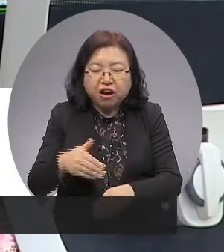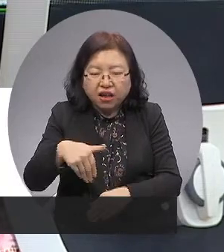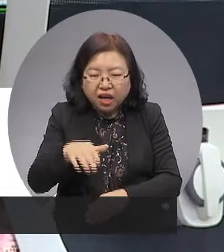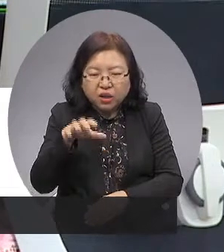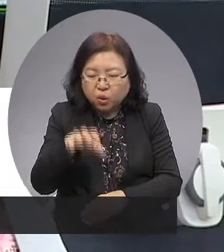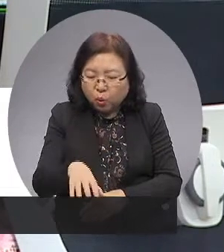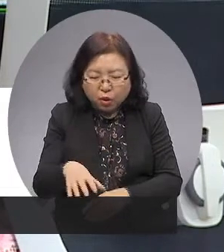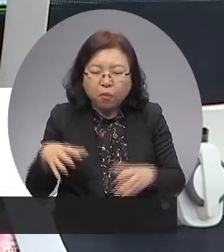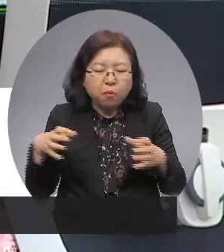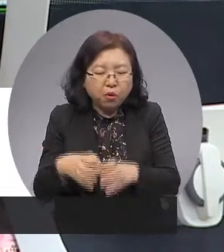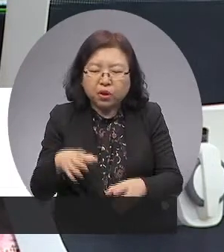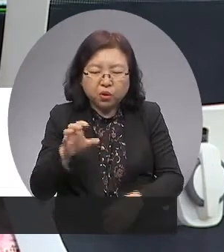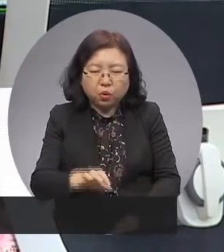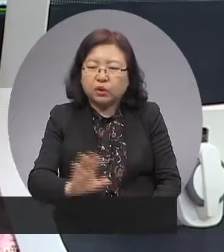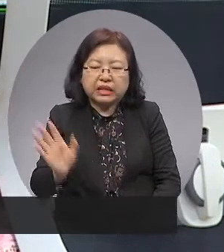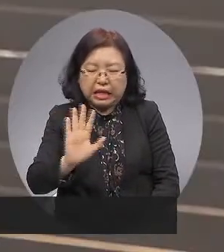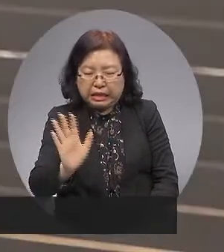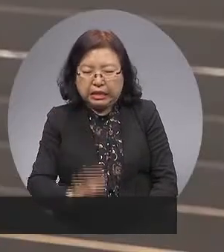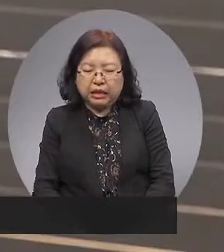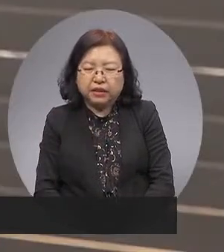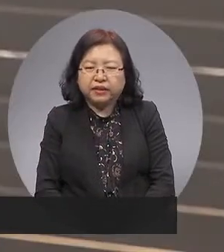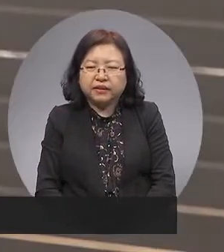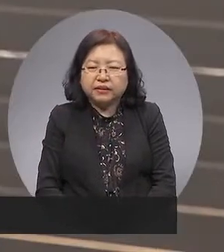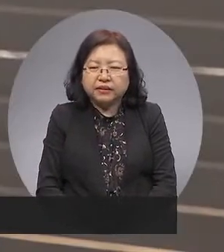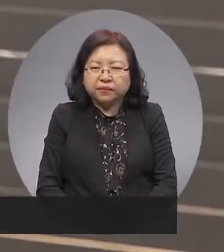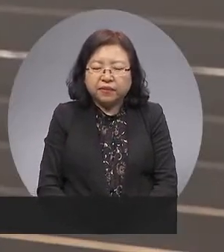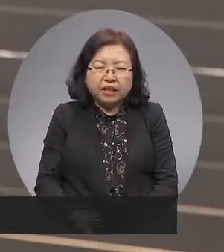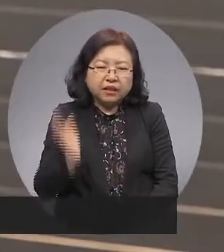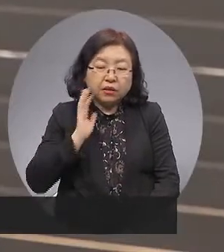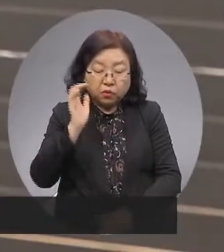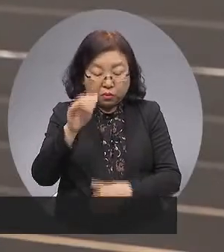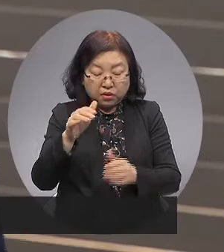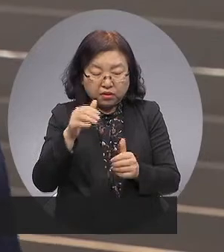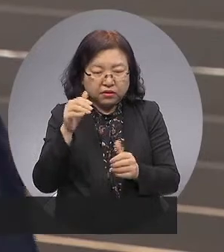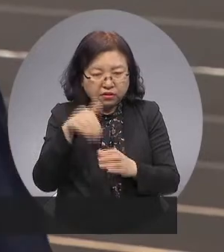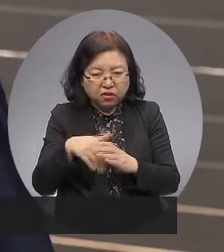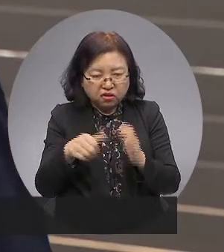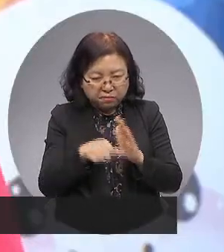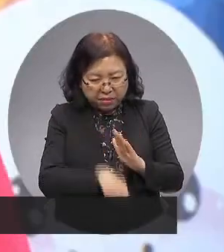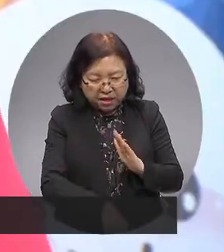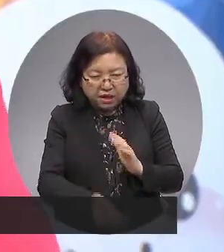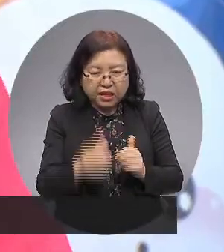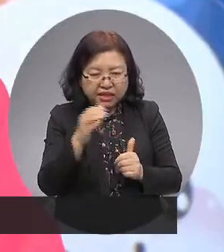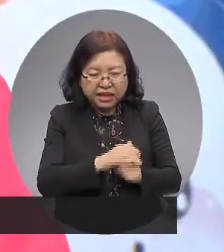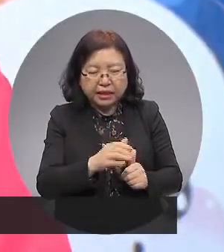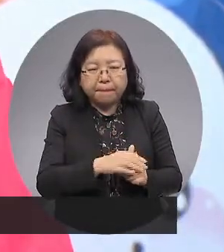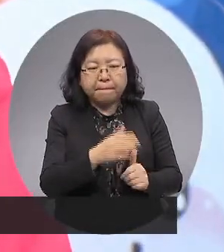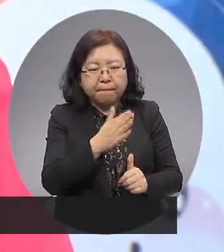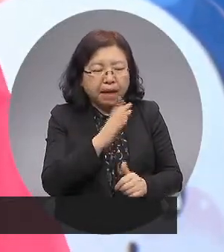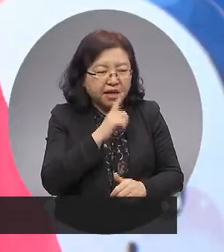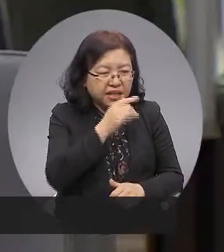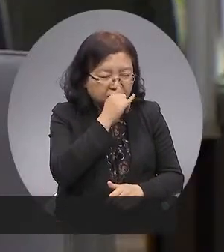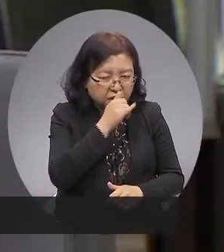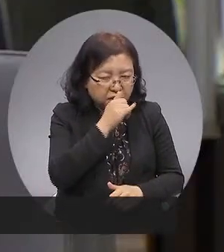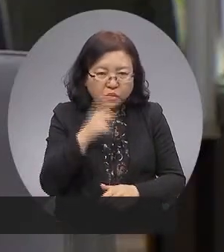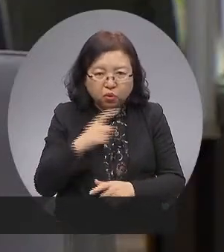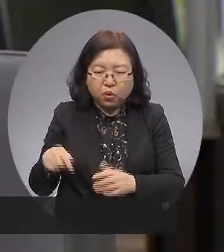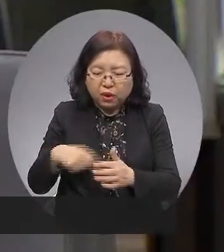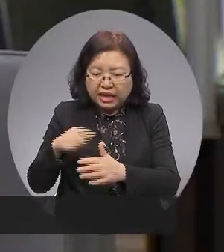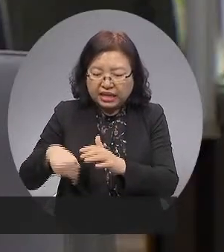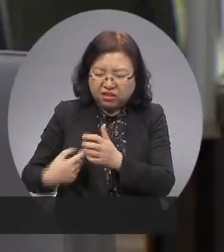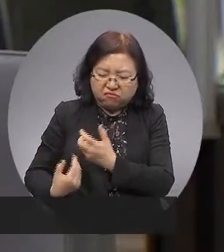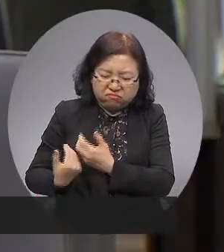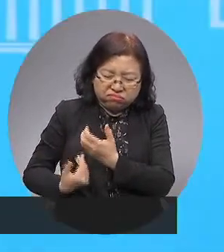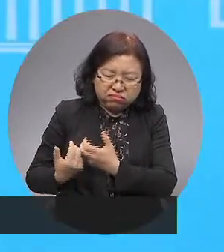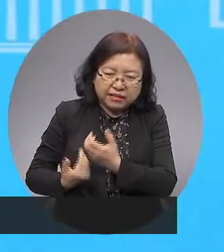뜨내기 집합소가 아닙니다. 대선 책임론이 일고 있는 민주당에 진흙탕 싸움이 벌어진